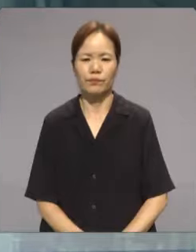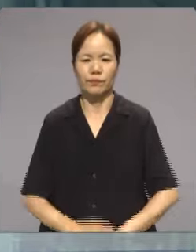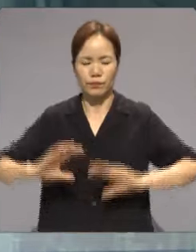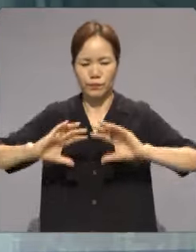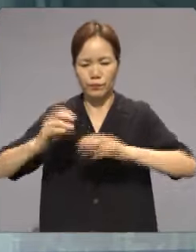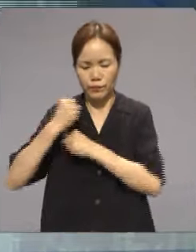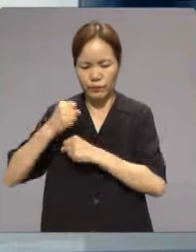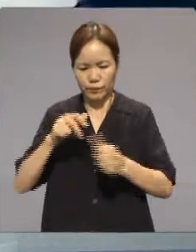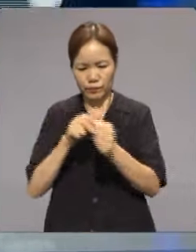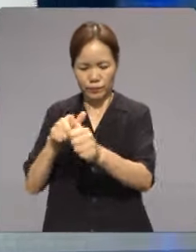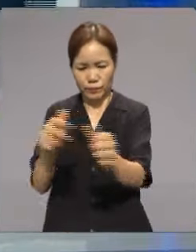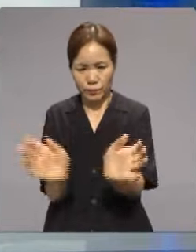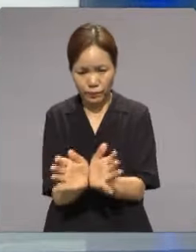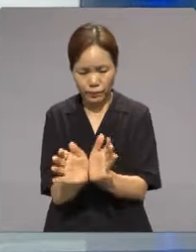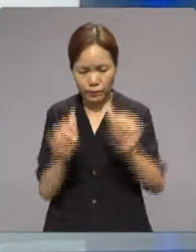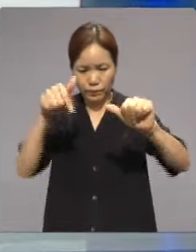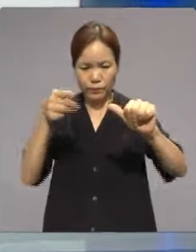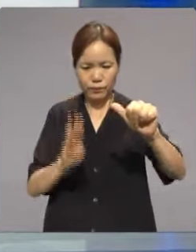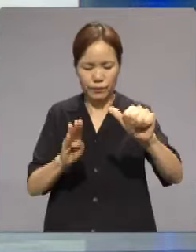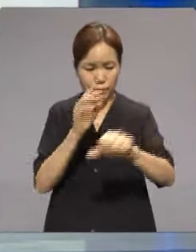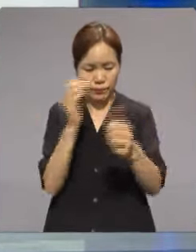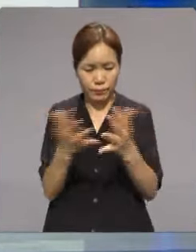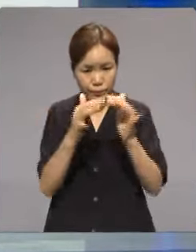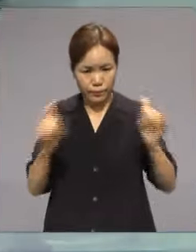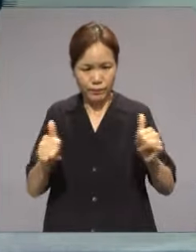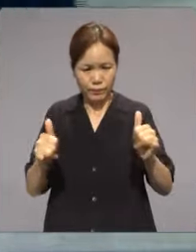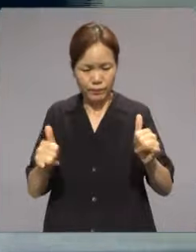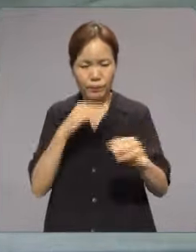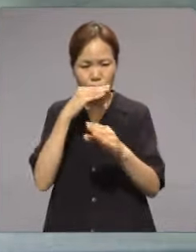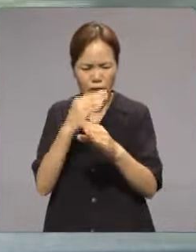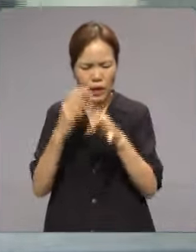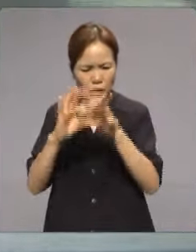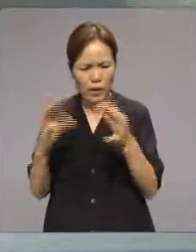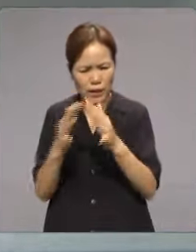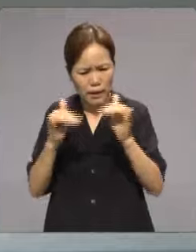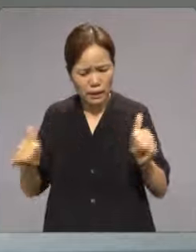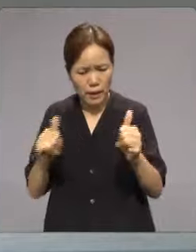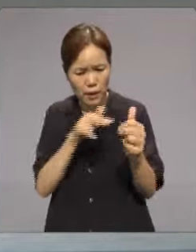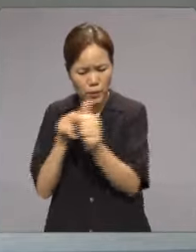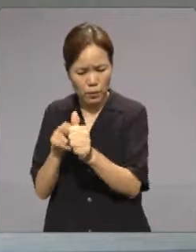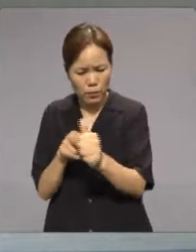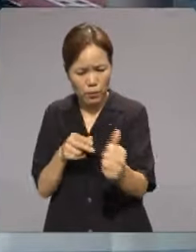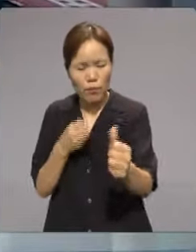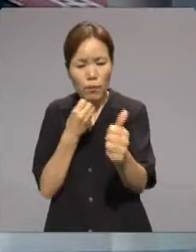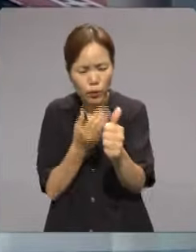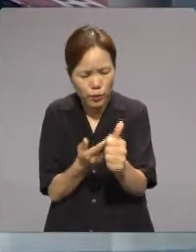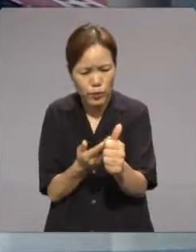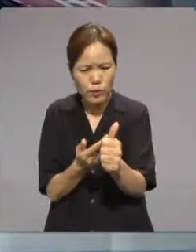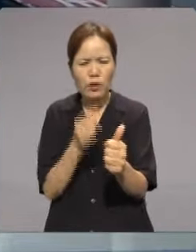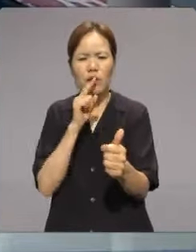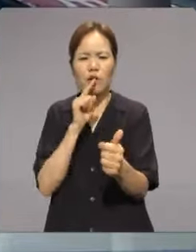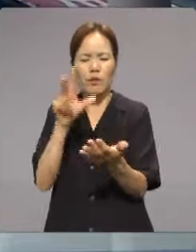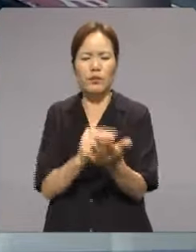국군 정보 사령부 소속 5급 사무관이 대북 요원들의 신상을 유출한 혐의로 구속되면서 상당한 파장이 일고 있습니다이